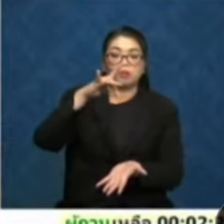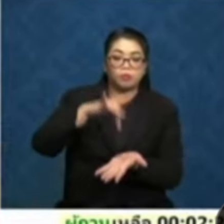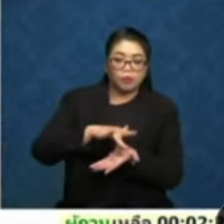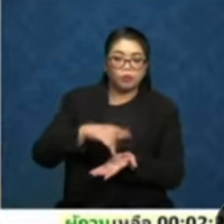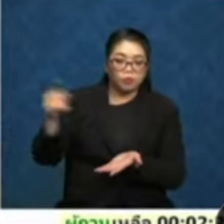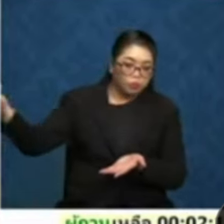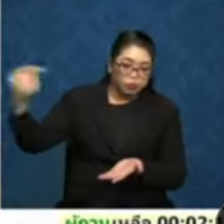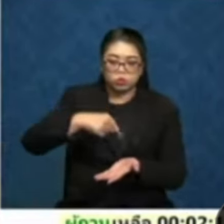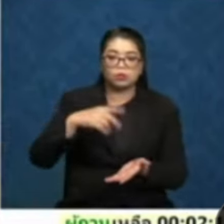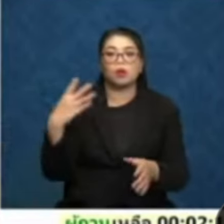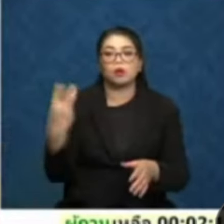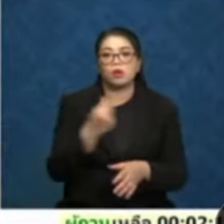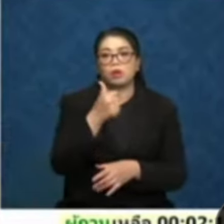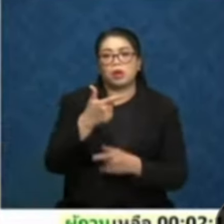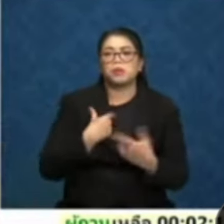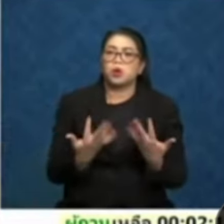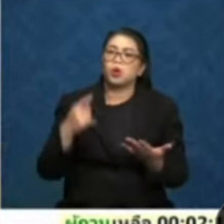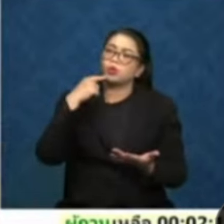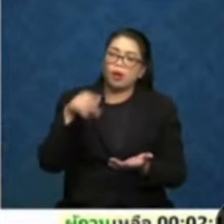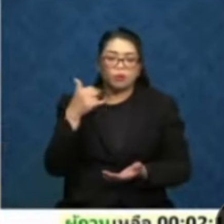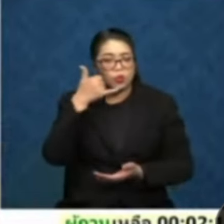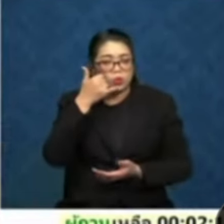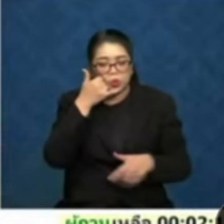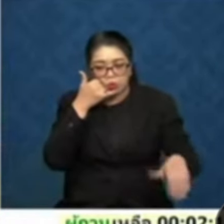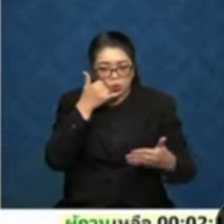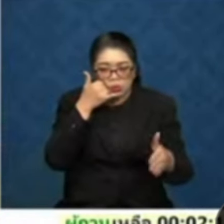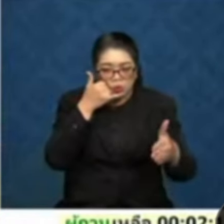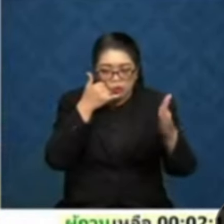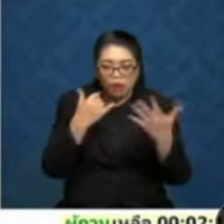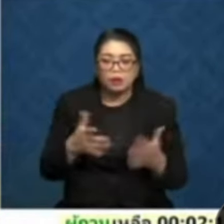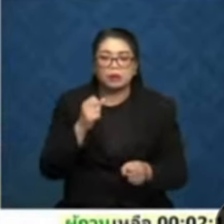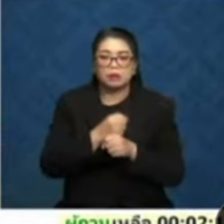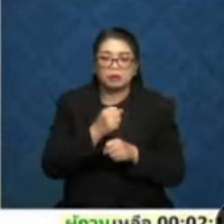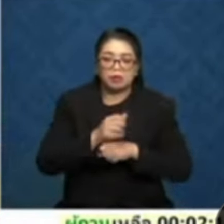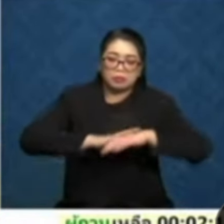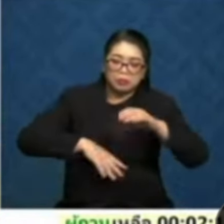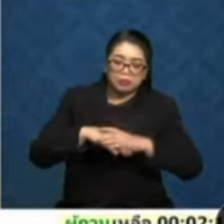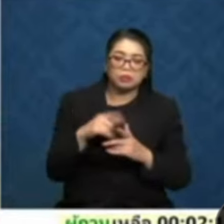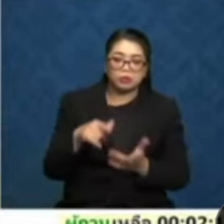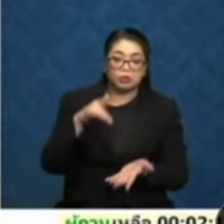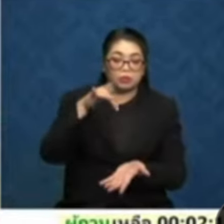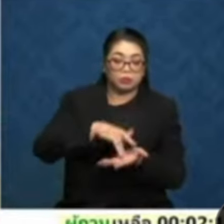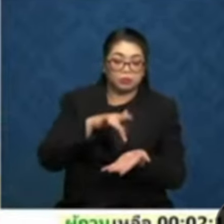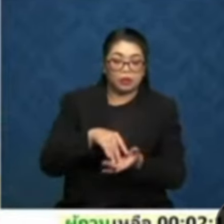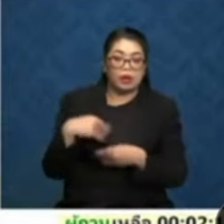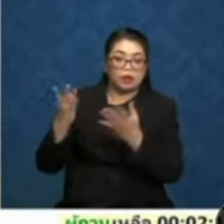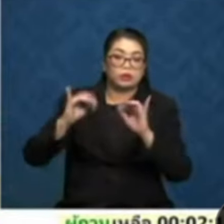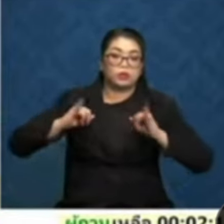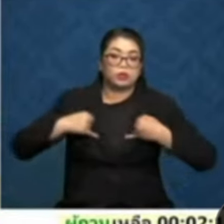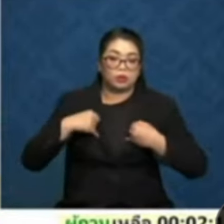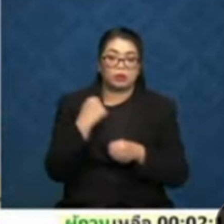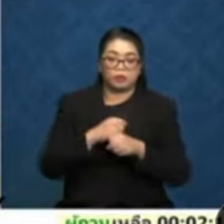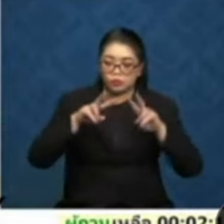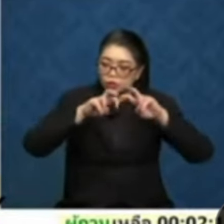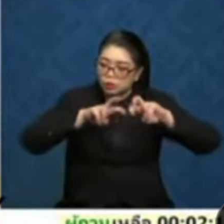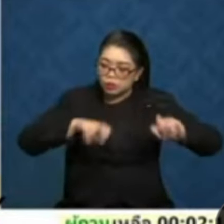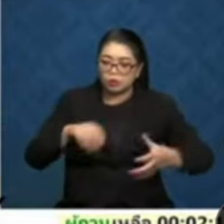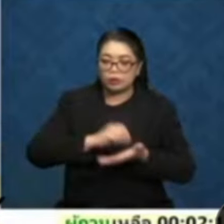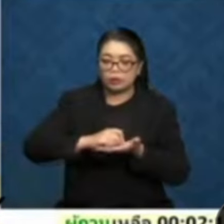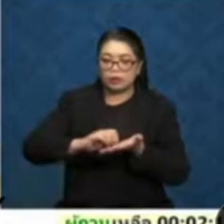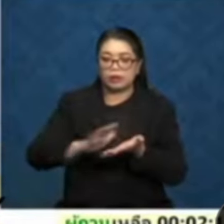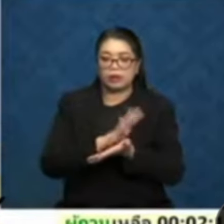ด้วยจากที่ผมได้นำเรียนไปเมื่อสักครู่เครับว่าการจ่ายเงินแทนที่คุณจะต้องทำ Manualแต่ตอนนี้คุณจะต้องให้เจ้าหน้าที่ไปนั่งสำรวจเขียนลง